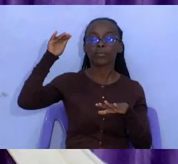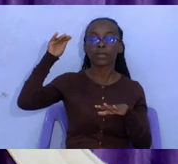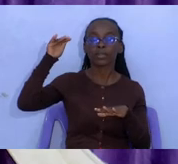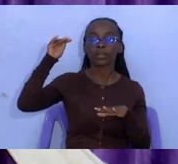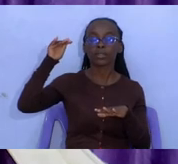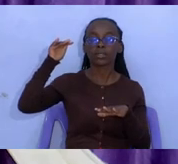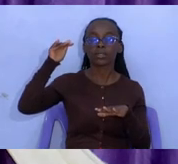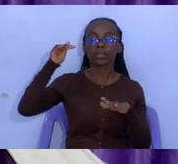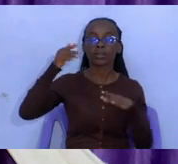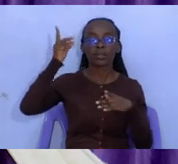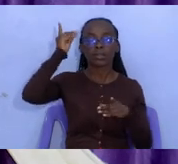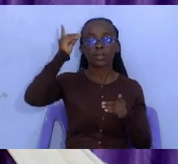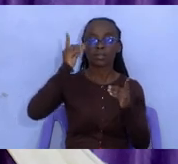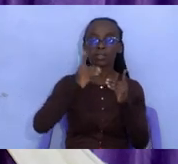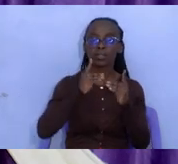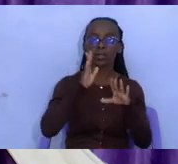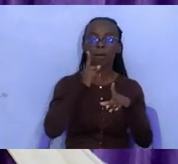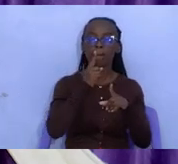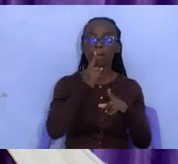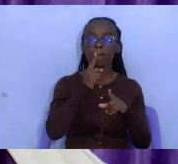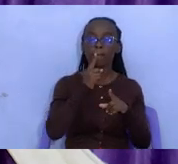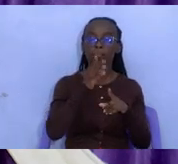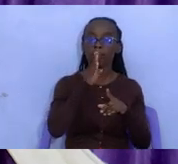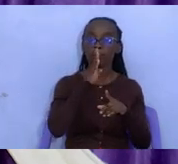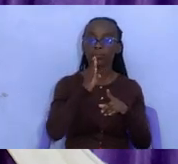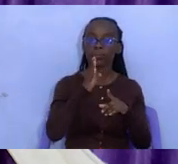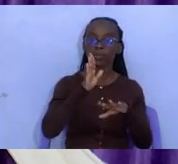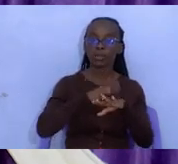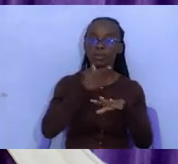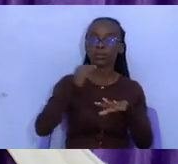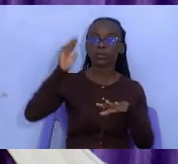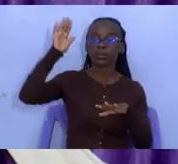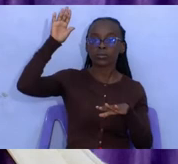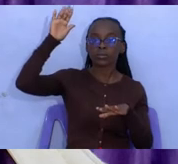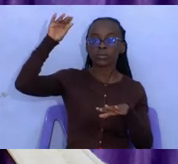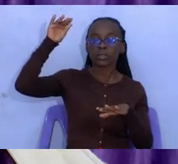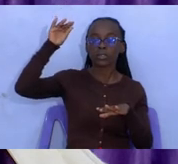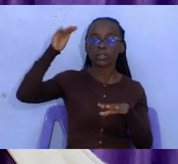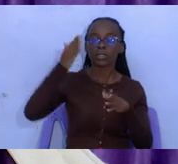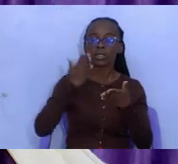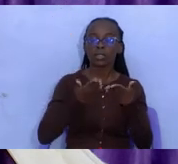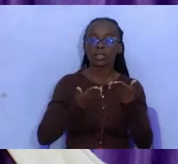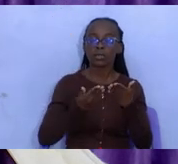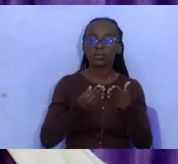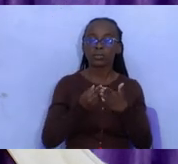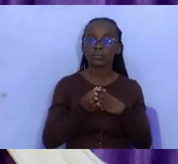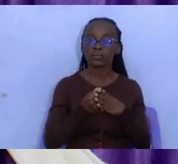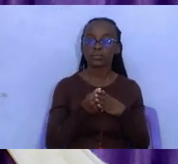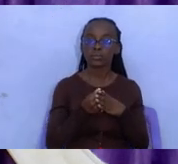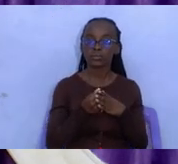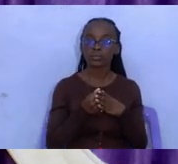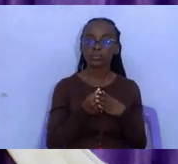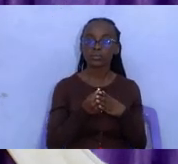Akaamua kuwa mtu mzuri. Ukisikia mchaji wa Mungu, ina maana kama ni mshahara yako utaipata, na utaipata kwa wakati vile inafaa.